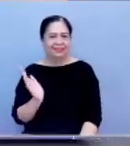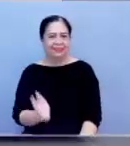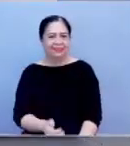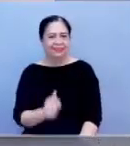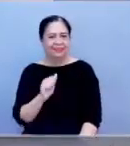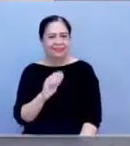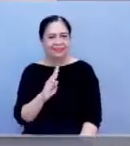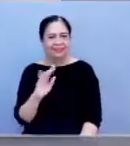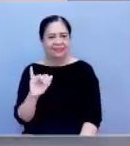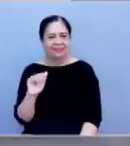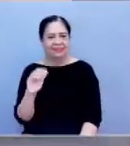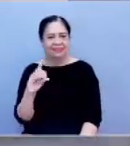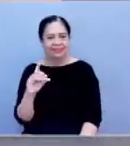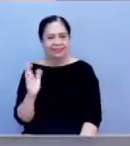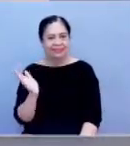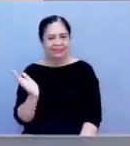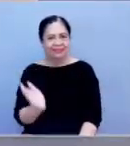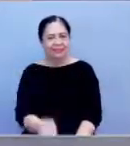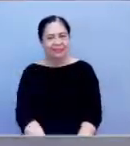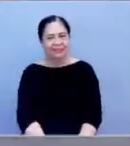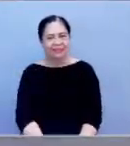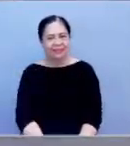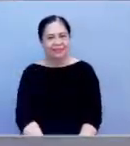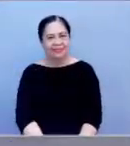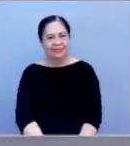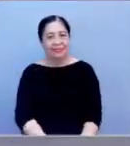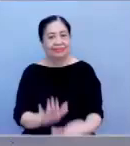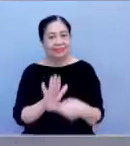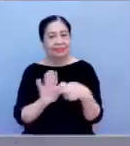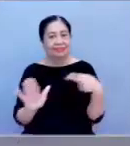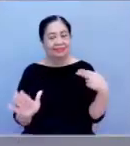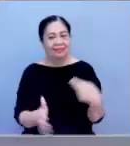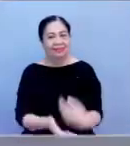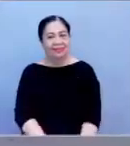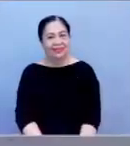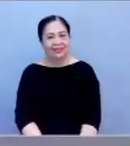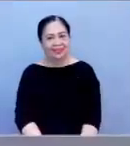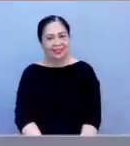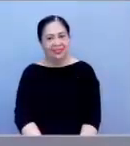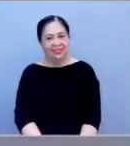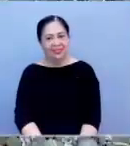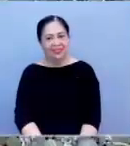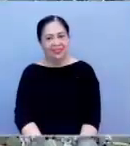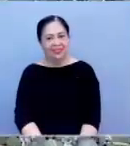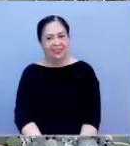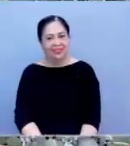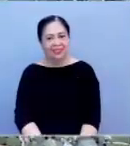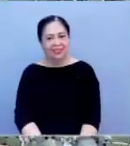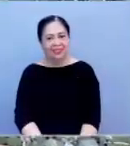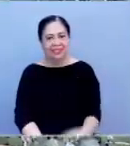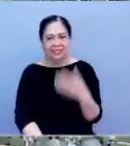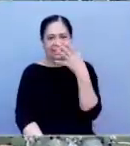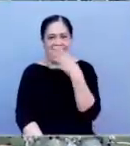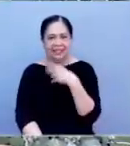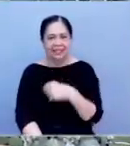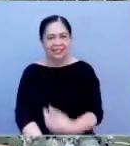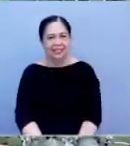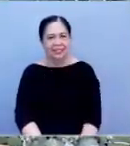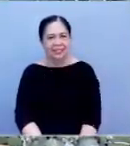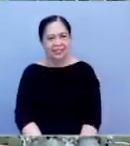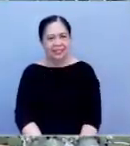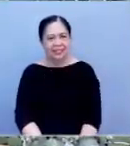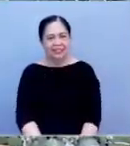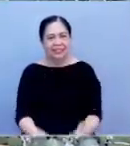Abbyabad.ph. Yes, parang Abbey Road. Ang ganda rin ng branding niya. Yan na naman tayo. Di ba yun ang sabi ko sa'yo kanina na ang ganda? Ayan.